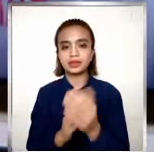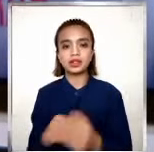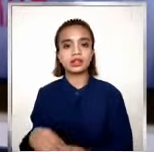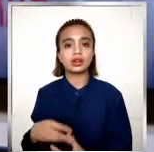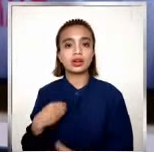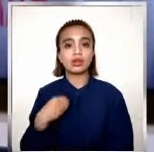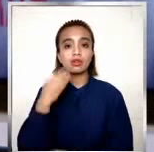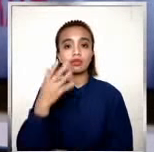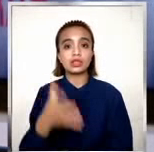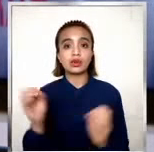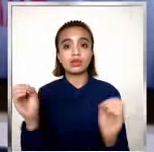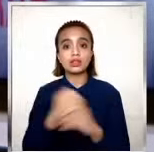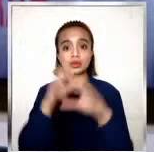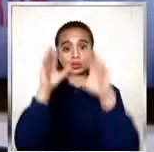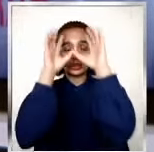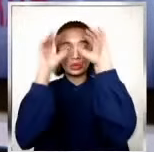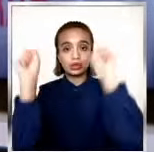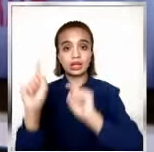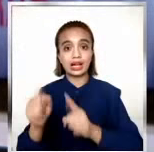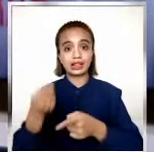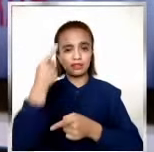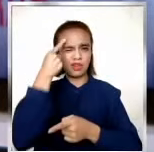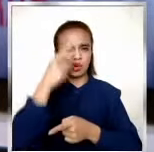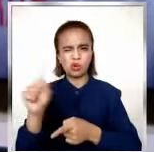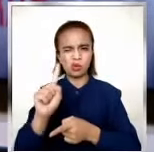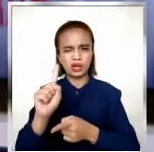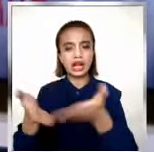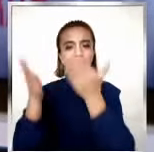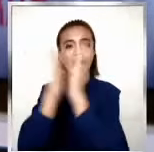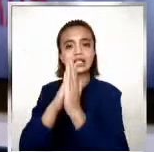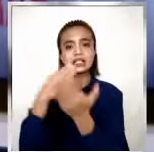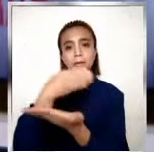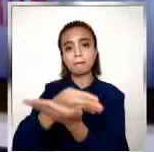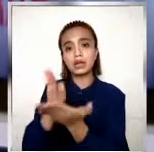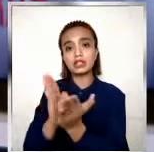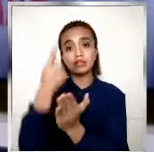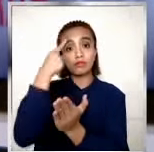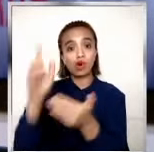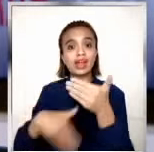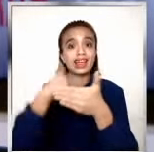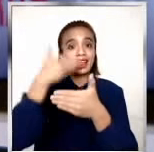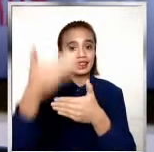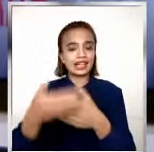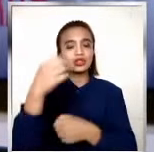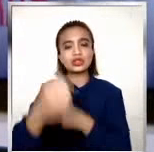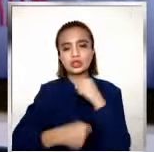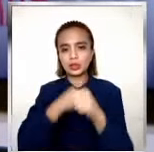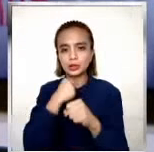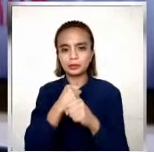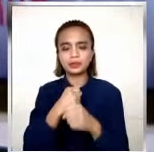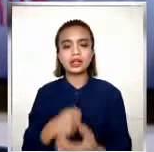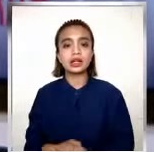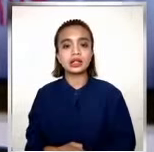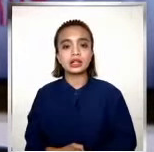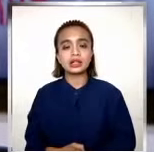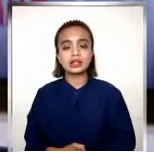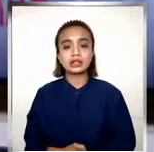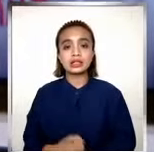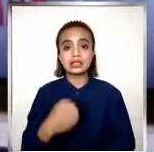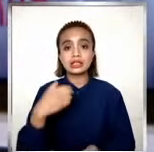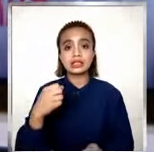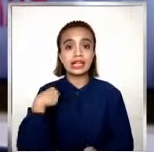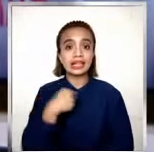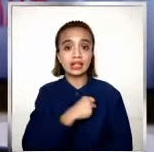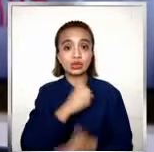President, para yan sa kanilang hinihinging budget o pondo para sa susunod na taon. Bago na endorso ng ilang senador sa plenaryo,